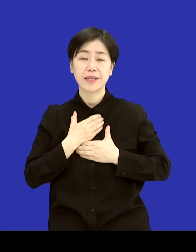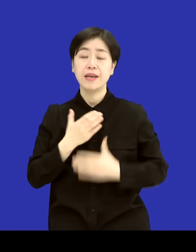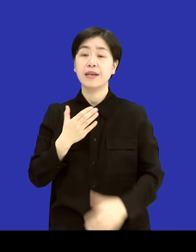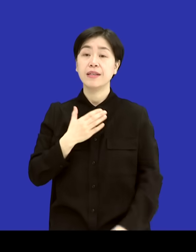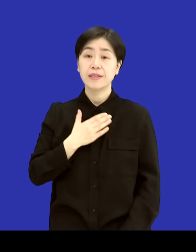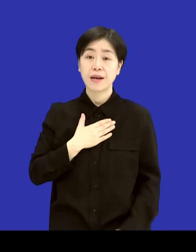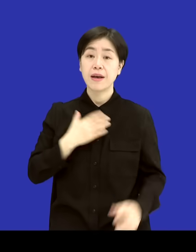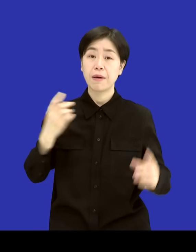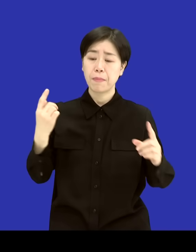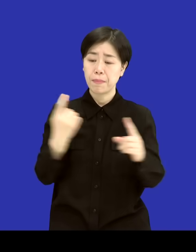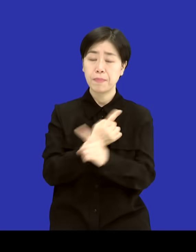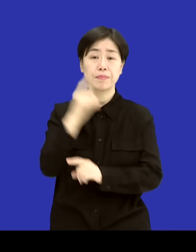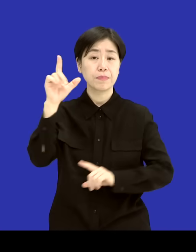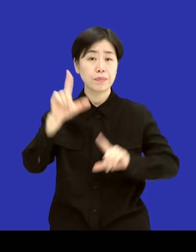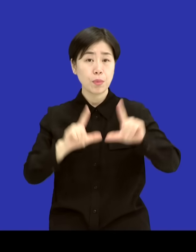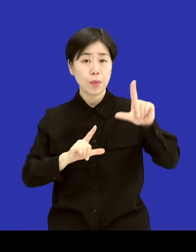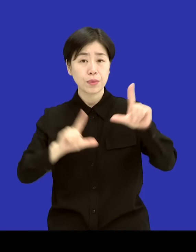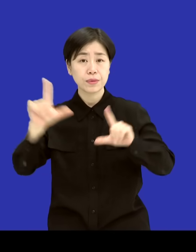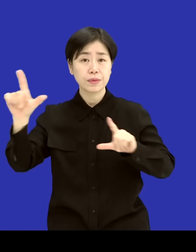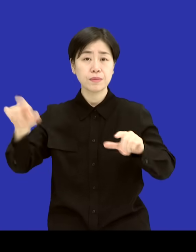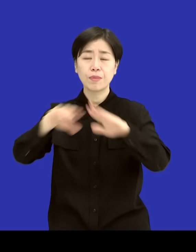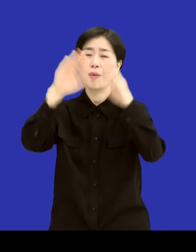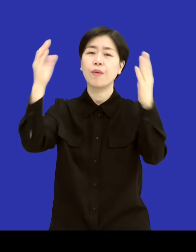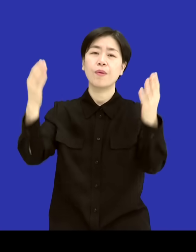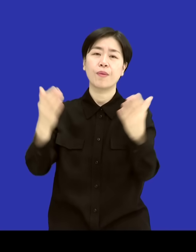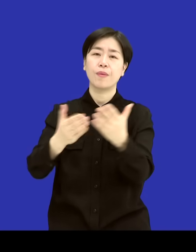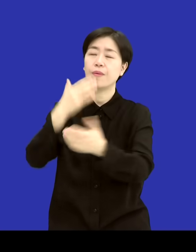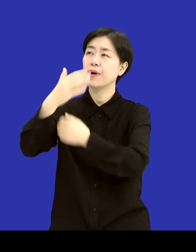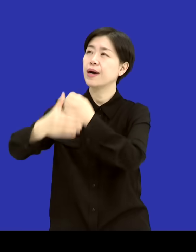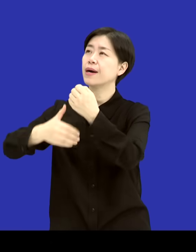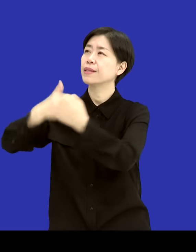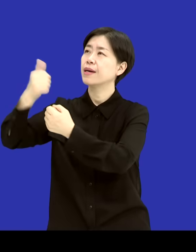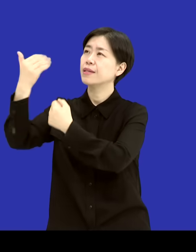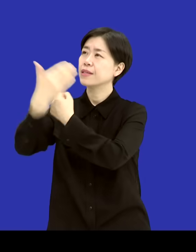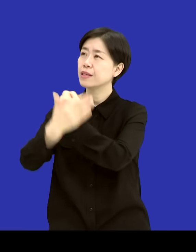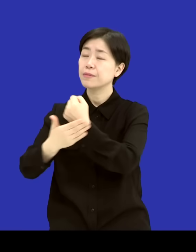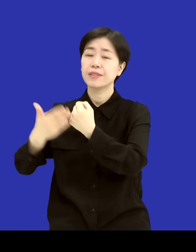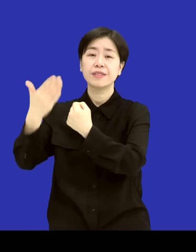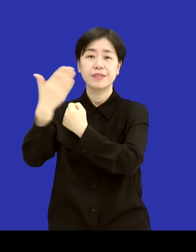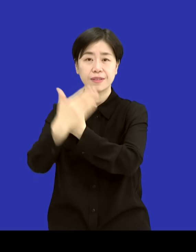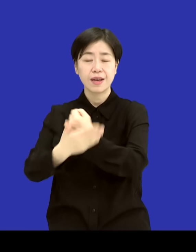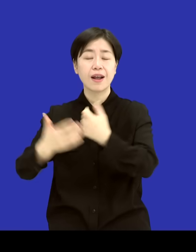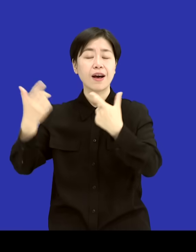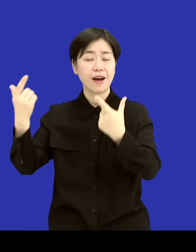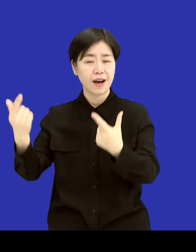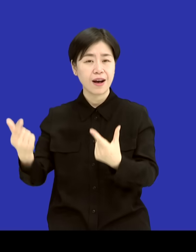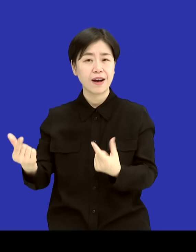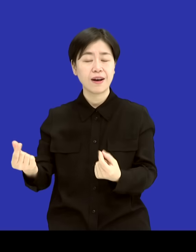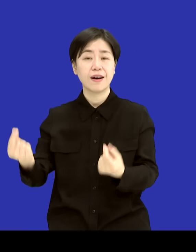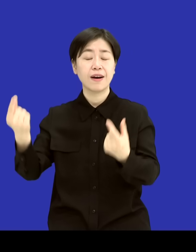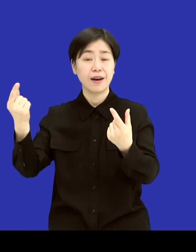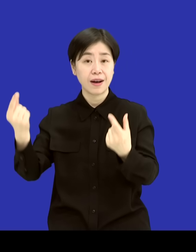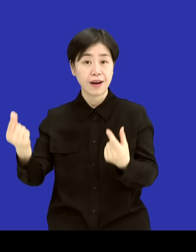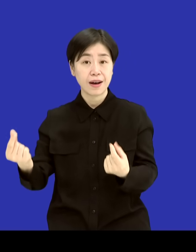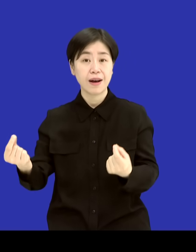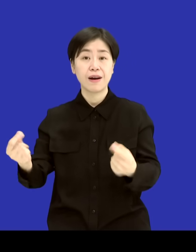하시니 나의 나 된 것은 다 하나님 은혜라